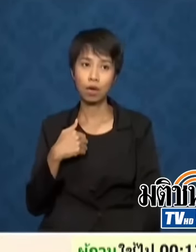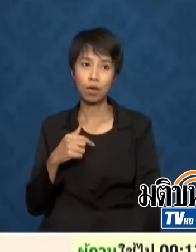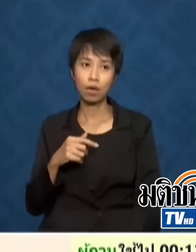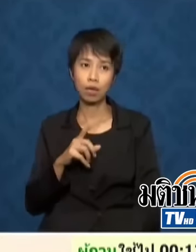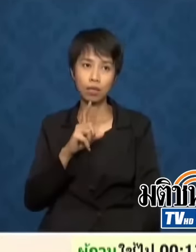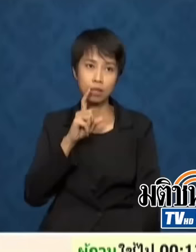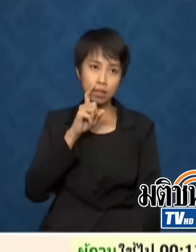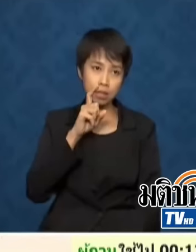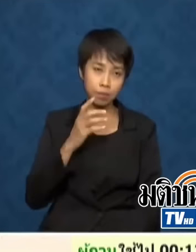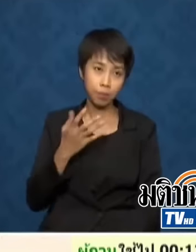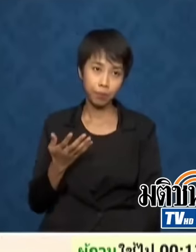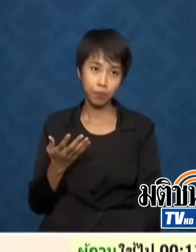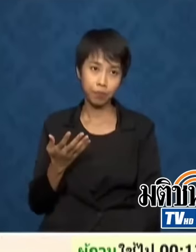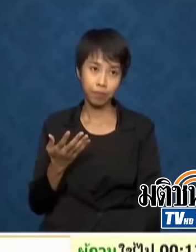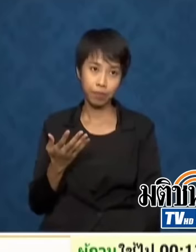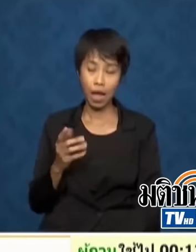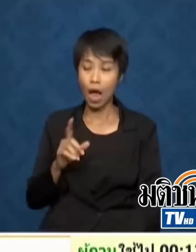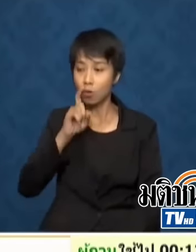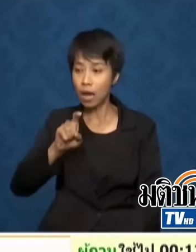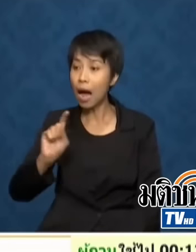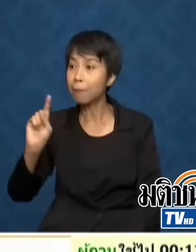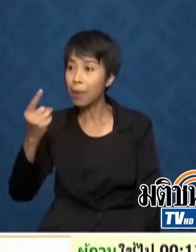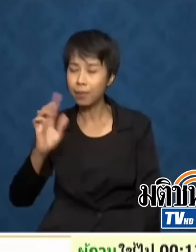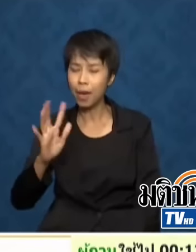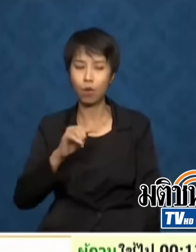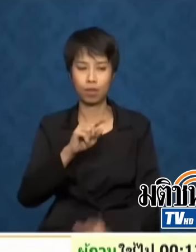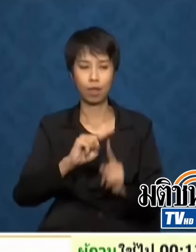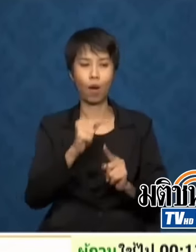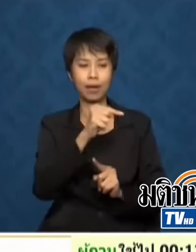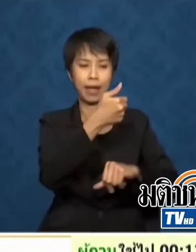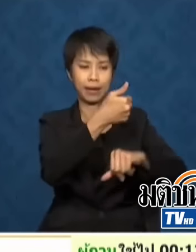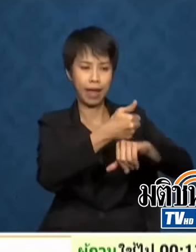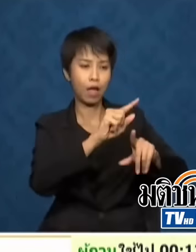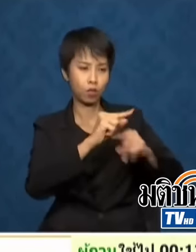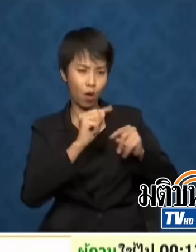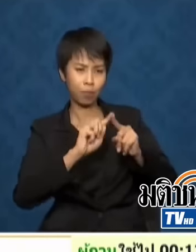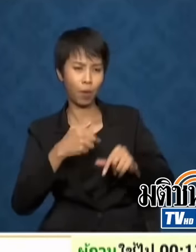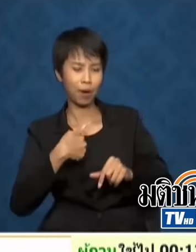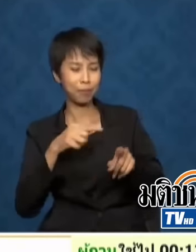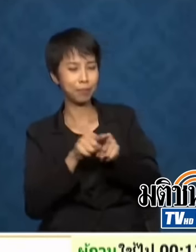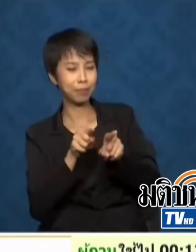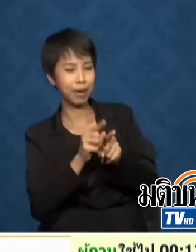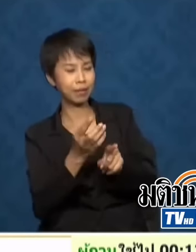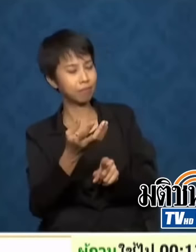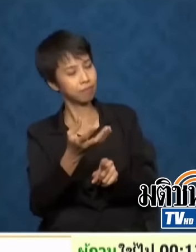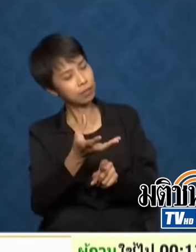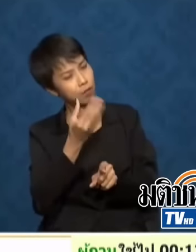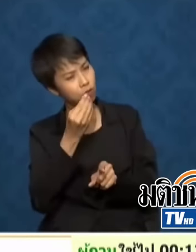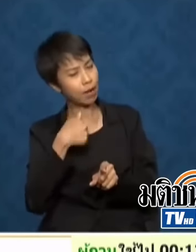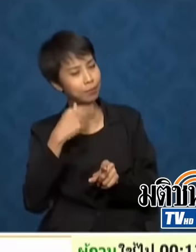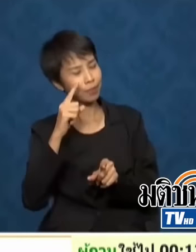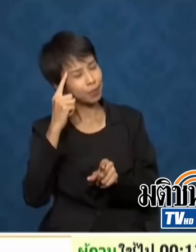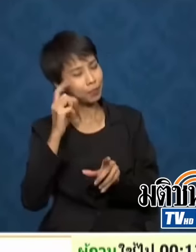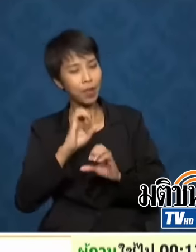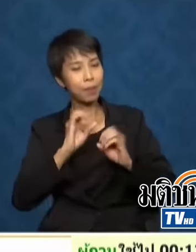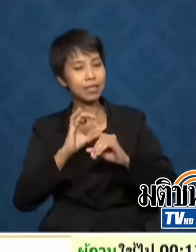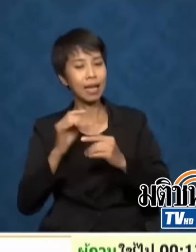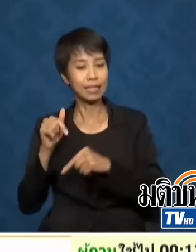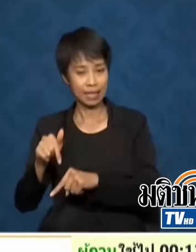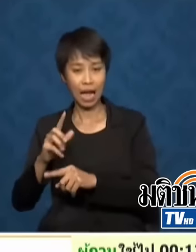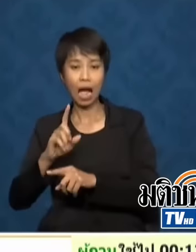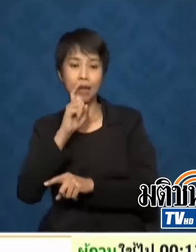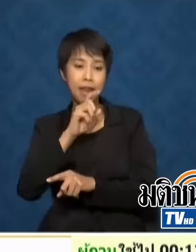อบท่านไม่เอาคำถามใหม่นะเป็นคำตอบที่ท่านคำถามที่ท่านถามแล้วคำตอบยังไม่หมดประเด็นท่านเอาคำถามนั้น